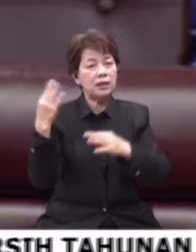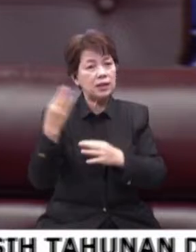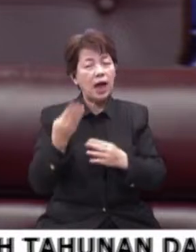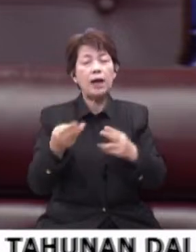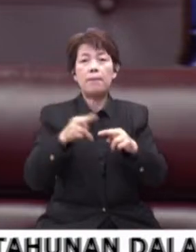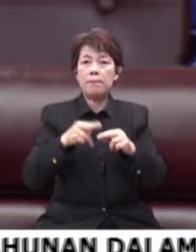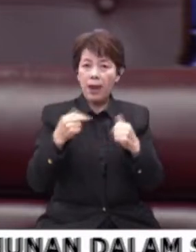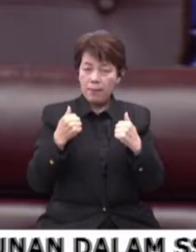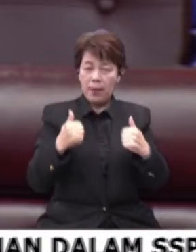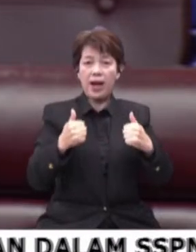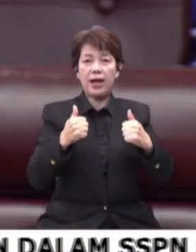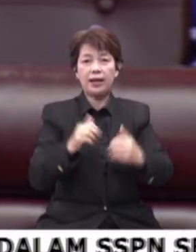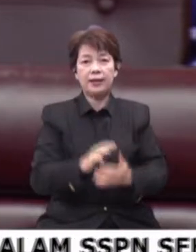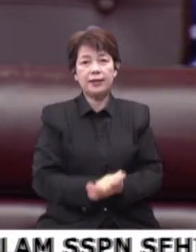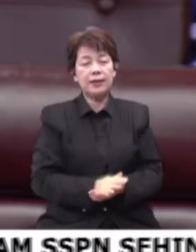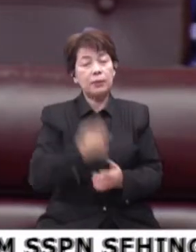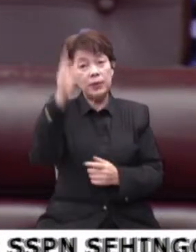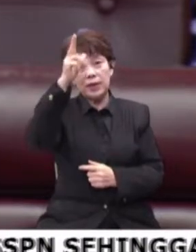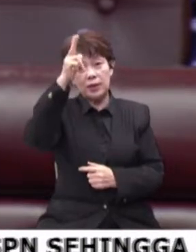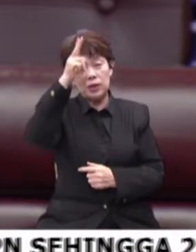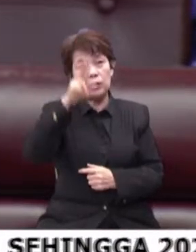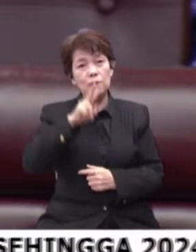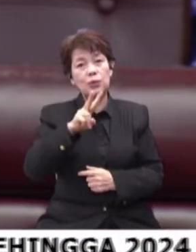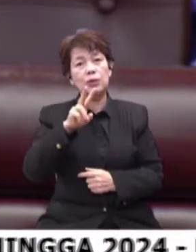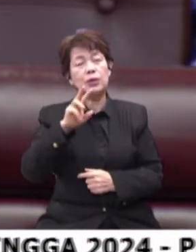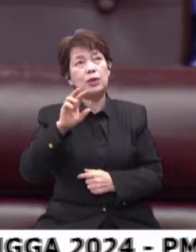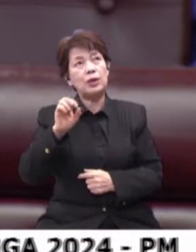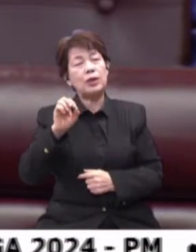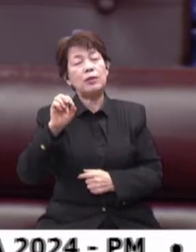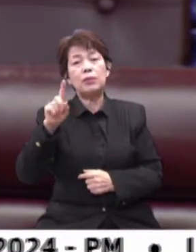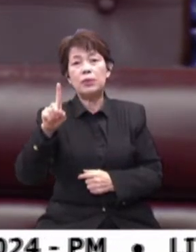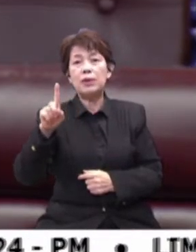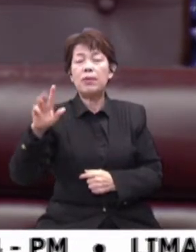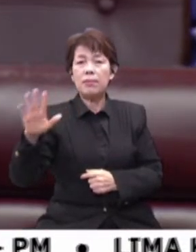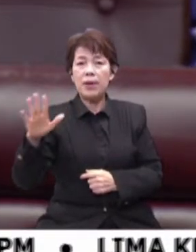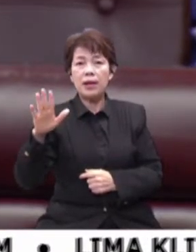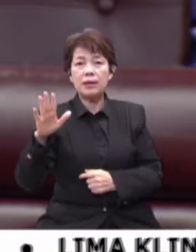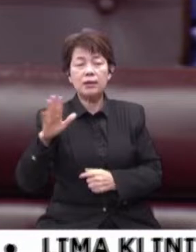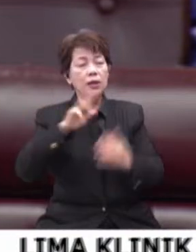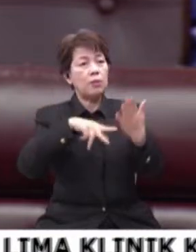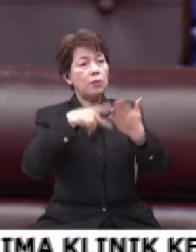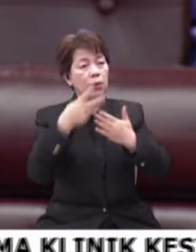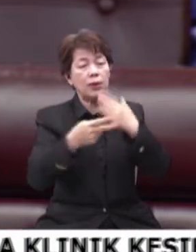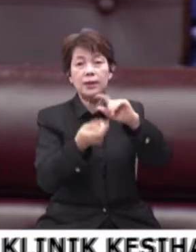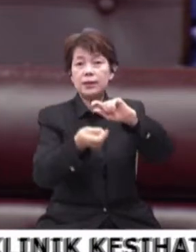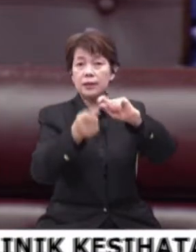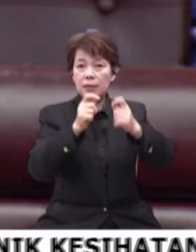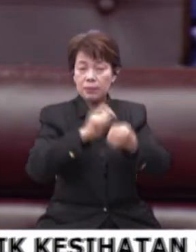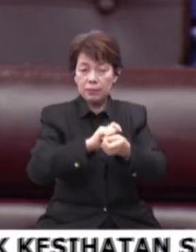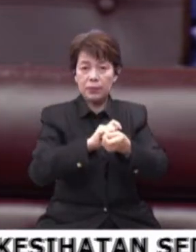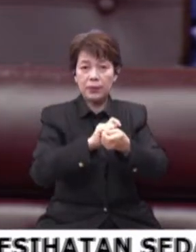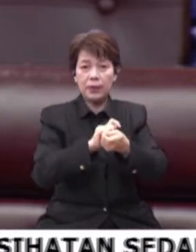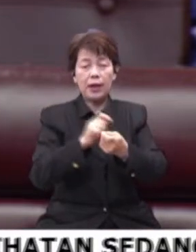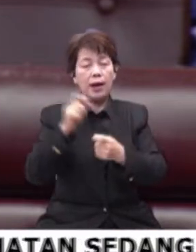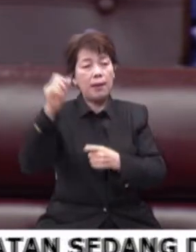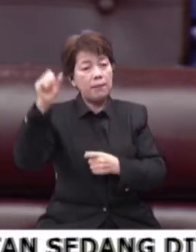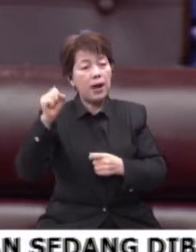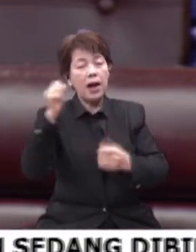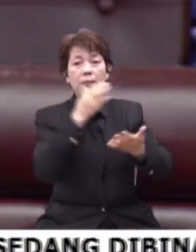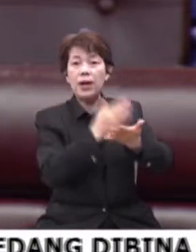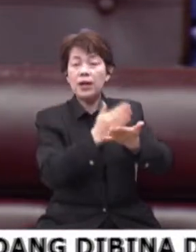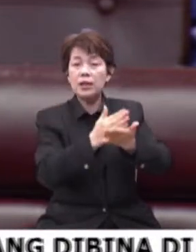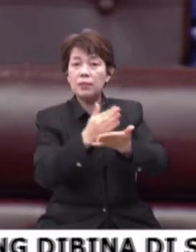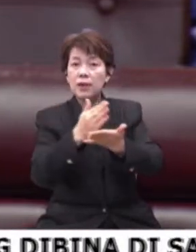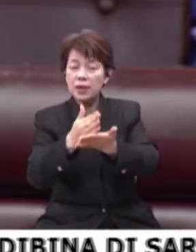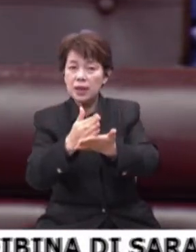baik kerajaan sejak tahun 2015 telah melaksanakan program transformasi prehematan bass berhenti-henti